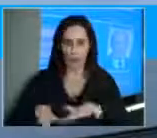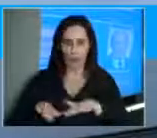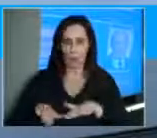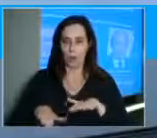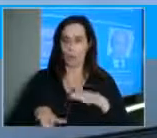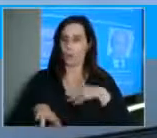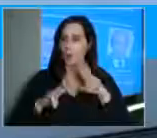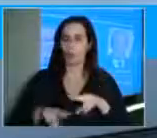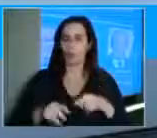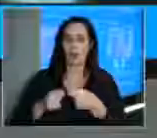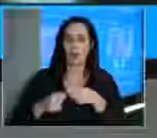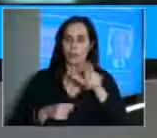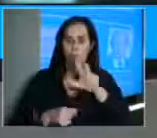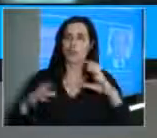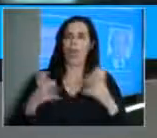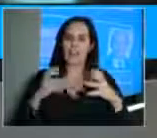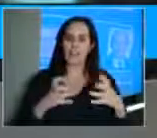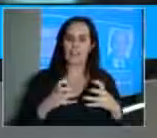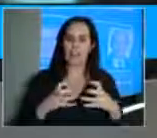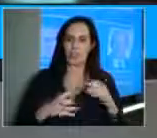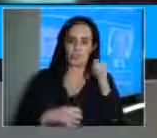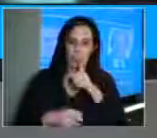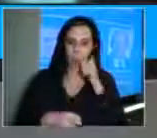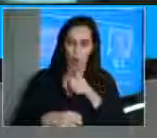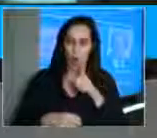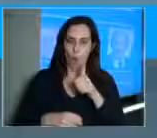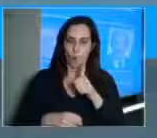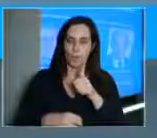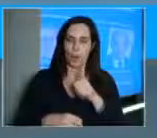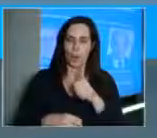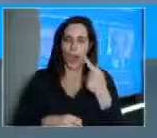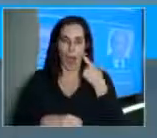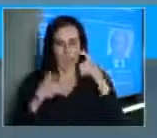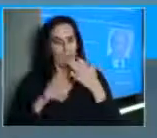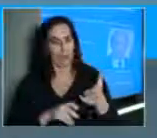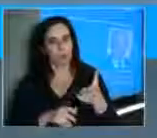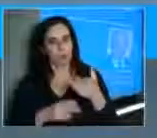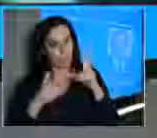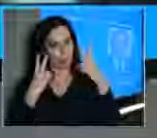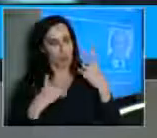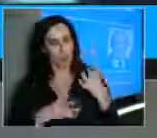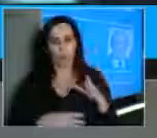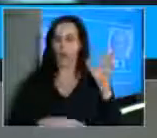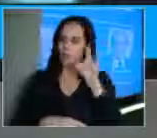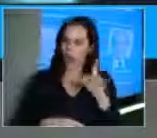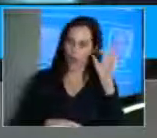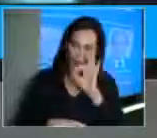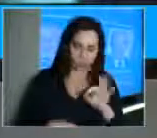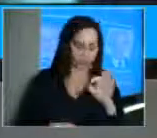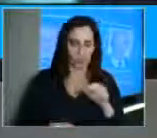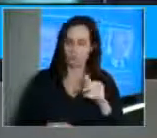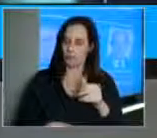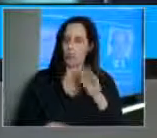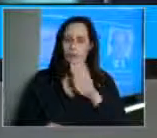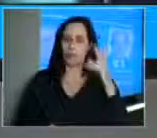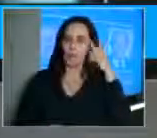והייתי יכולה לארגן לו גם 3 כנסים כאלו בכל יום. תראי את התמונות האלה, זה גם שווה. ועדיין, ראש הממשלה